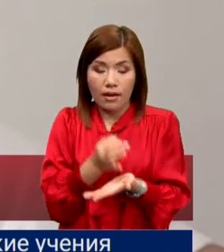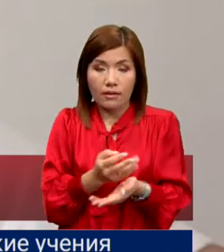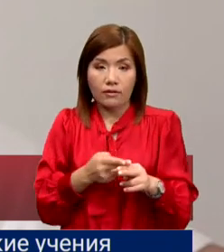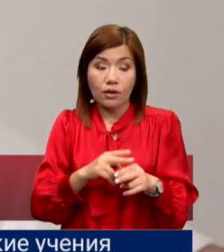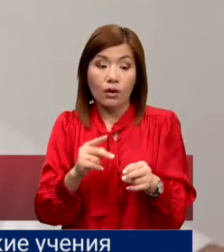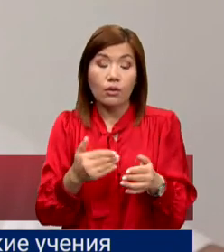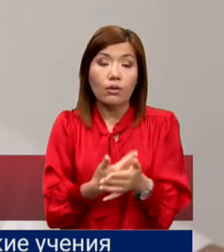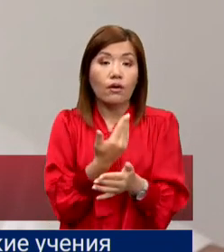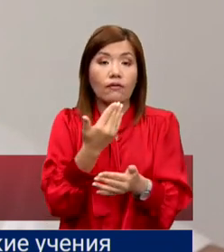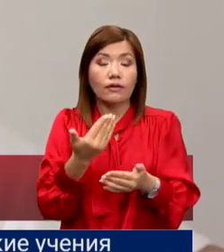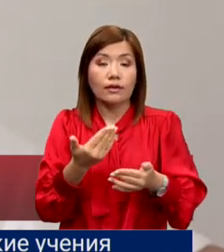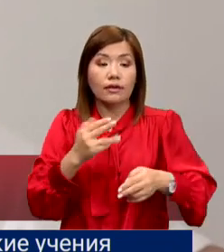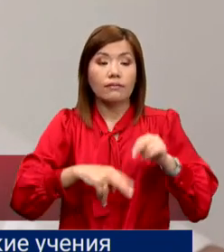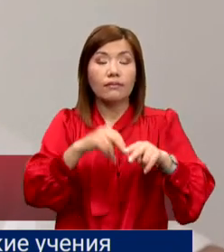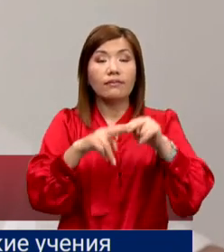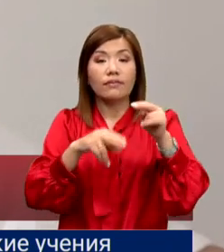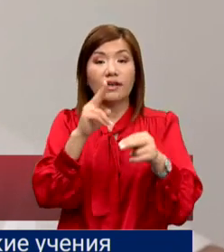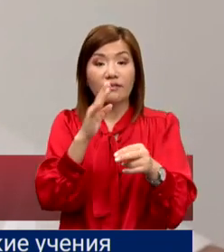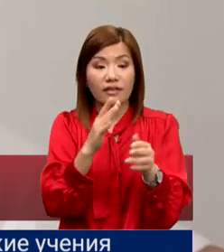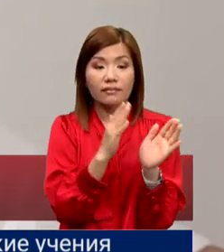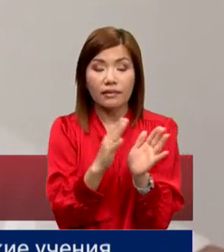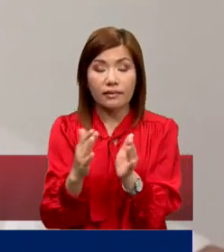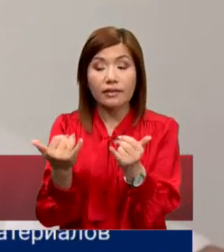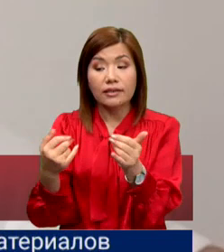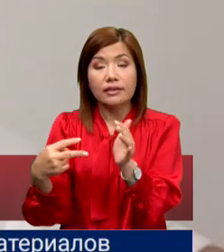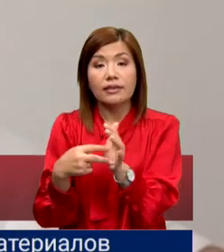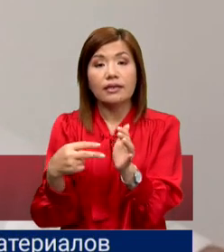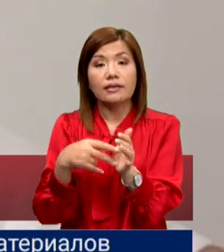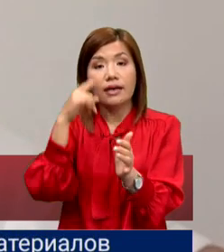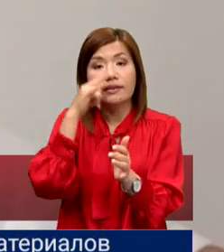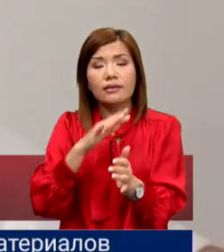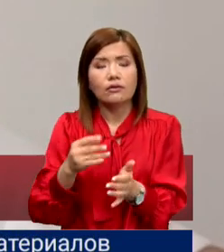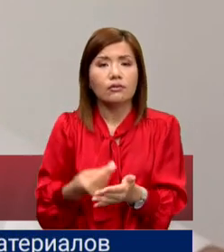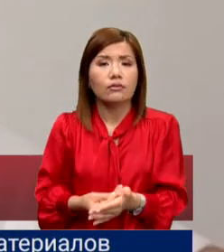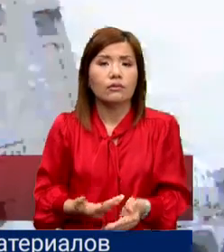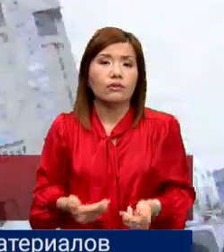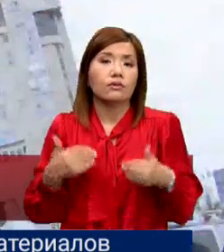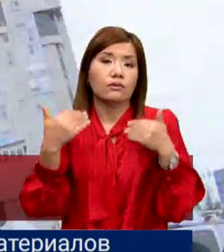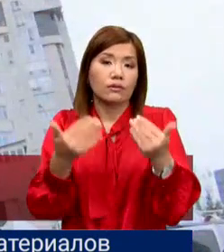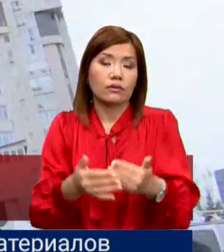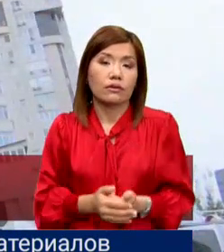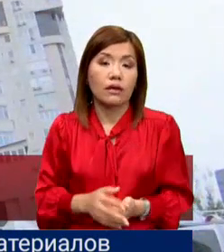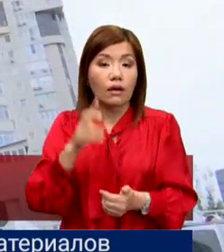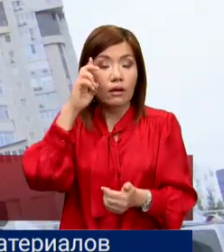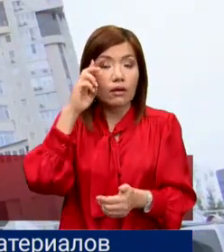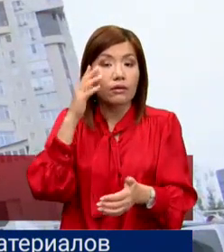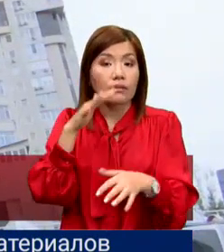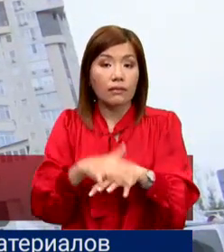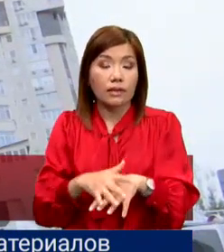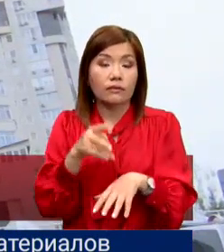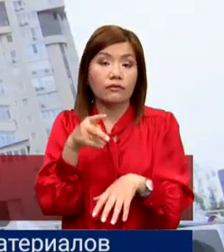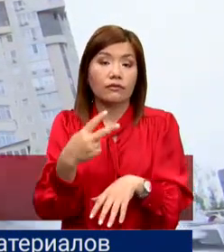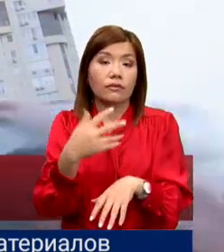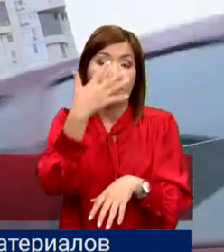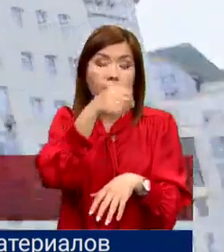салынып жатқан үйлерді реттеу керек. Себебі қазіргі баға Қазақстан үшін өте жоғары. Ұлттық банк 2025